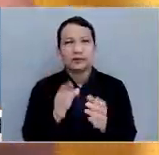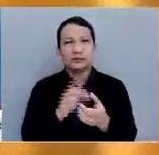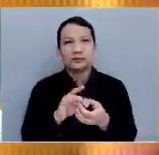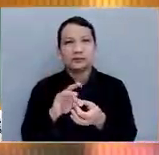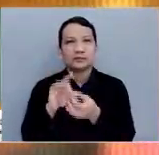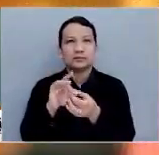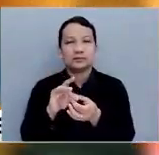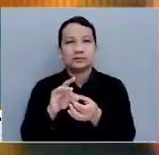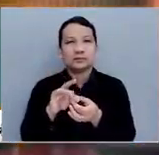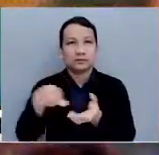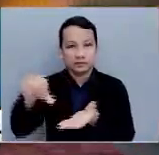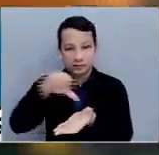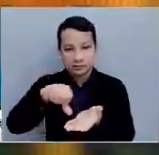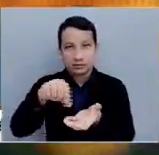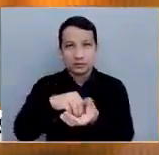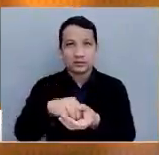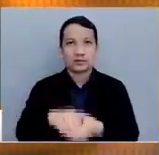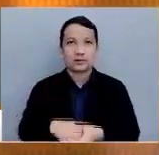na sauce natin.